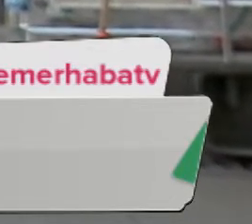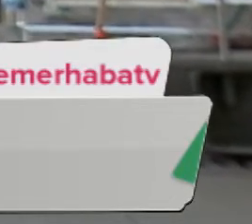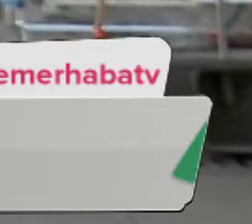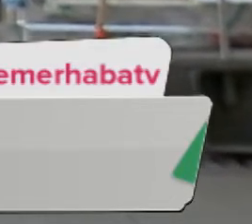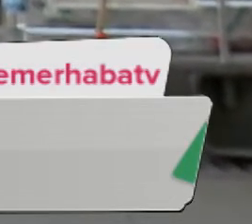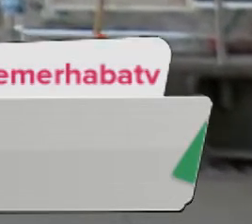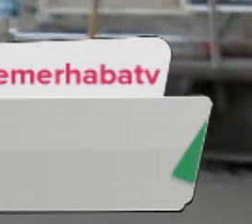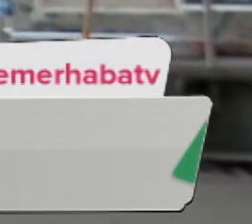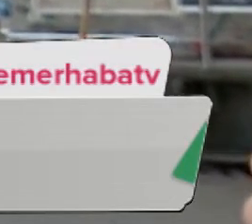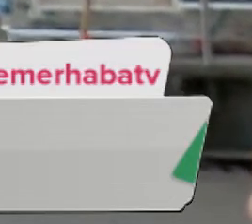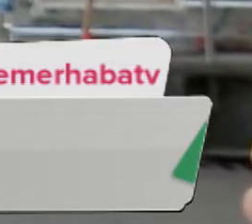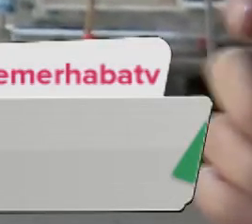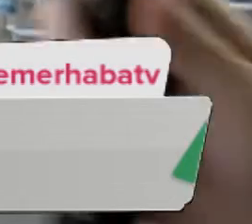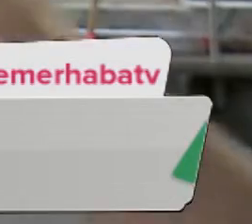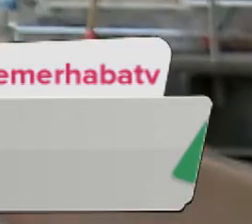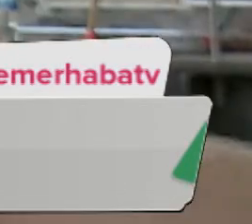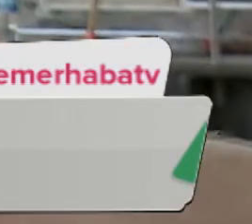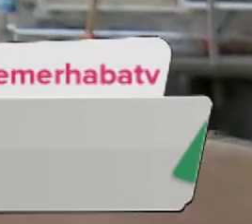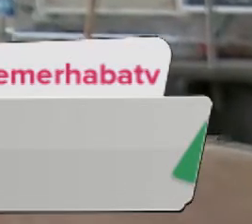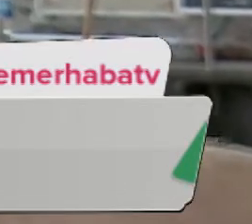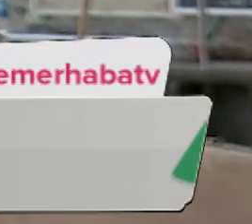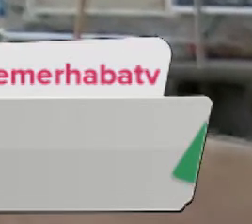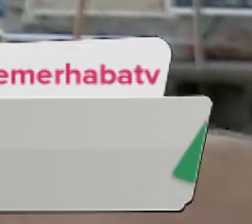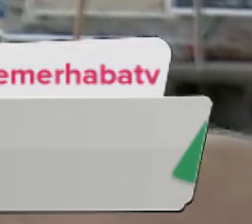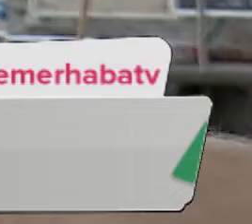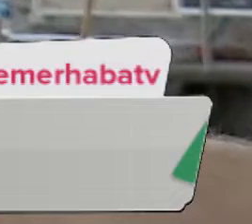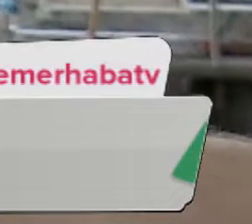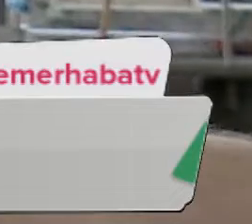çevresinde ya da okulda problem yaşıyor mu